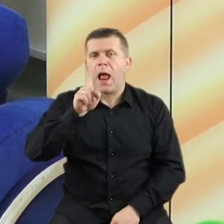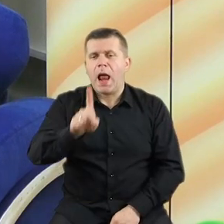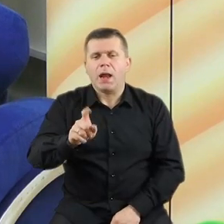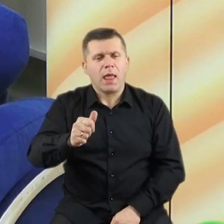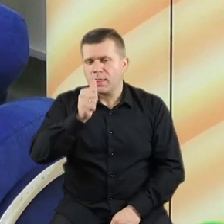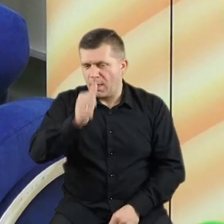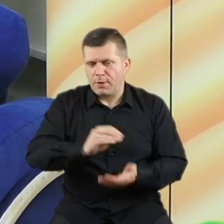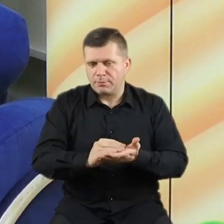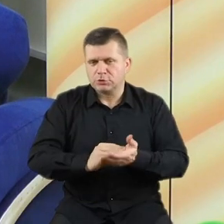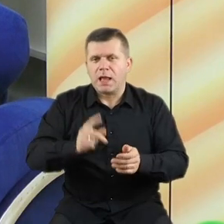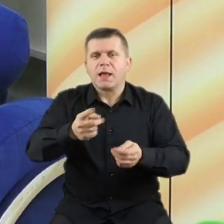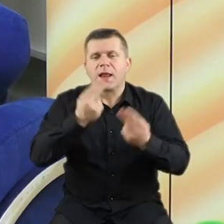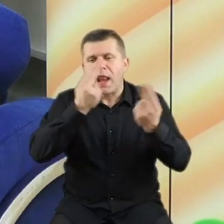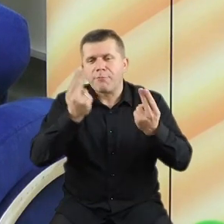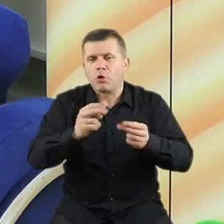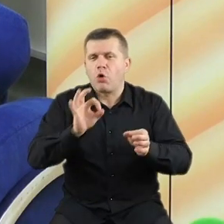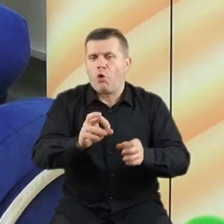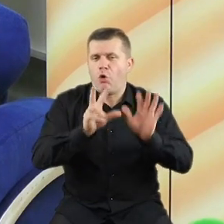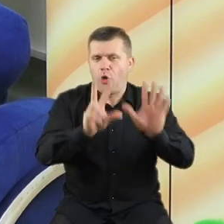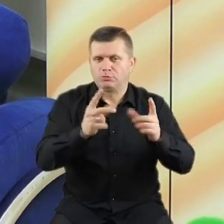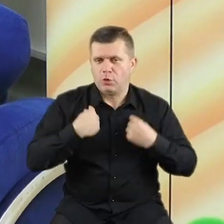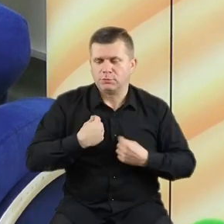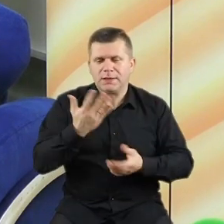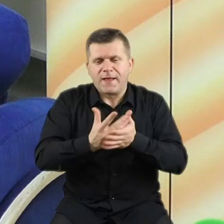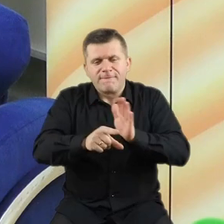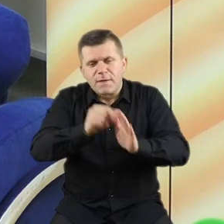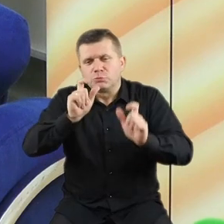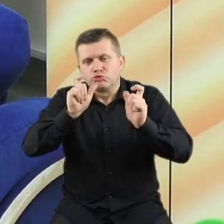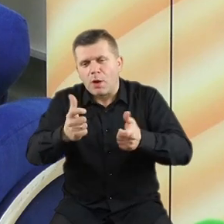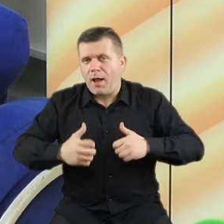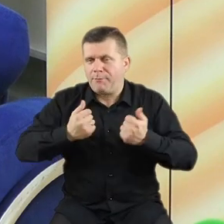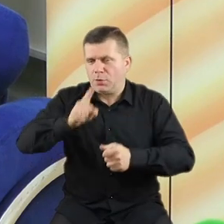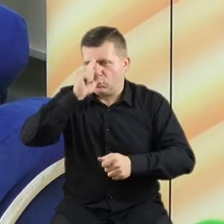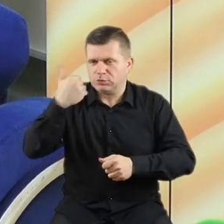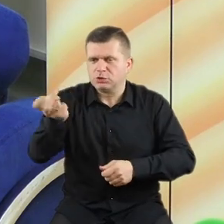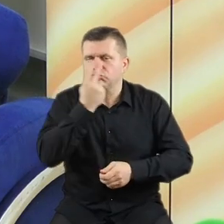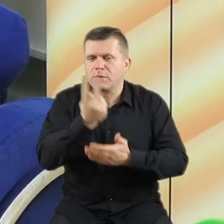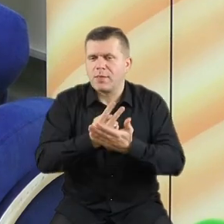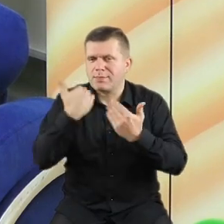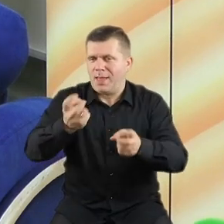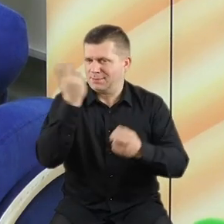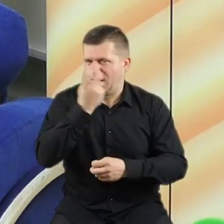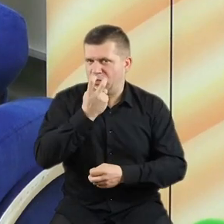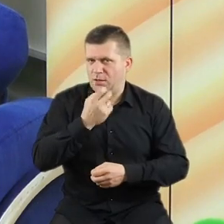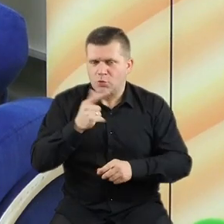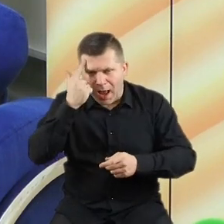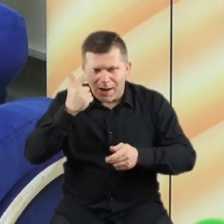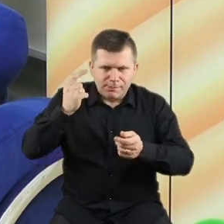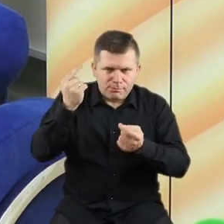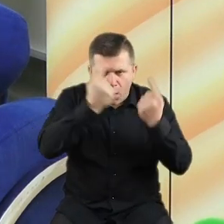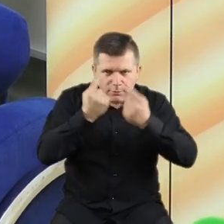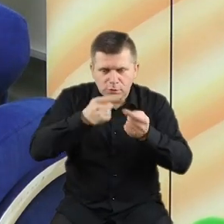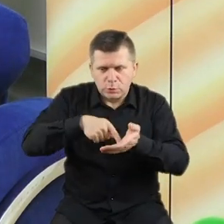mogę napisać reportaż o 8 ludziach. Muszę wybrać z tego coś, żeby czytelnika zainteresować. To muszę tym posterować